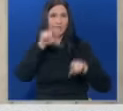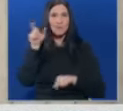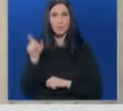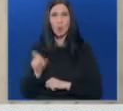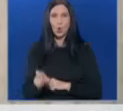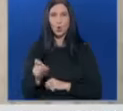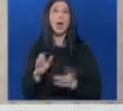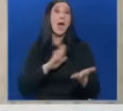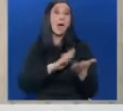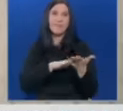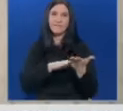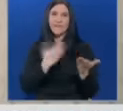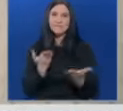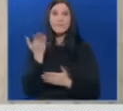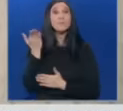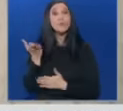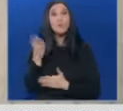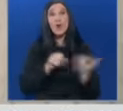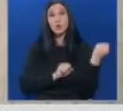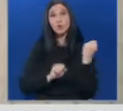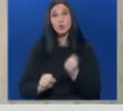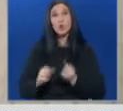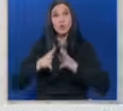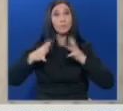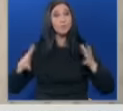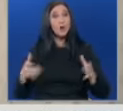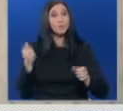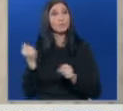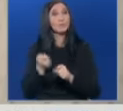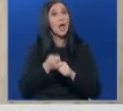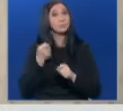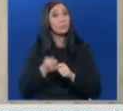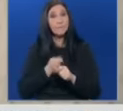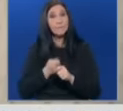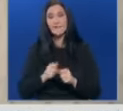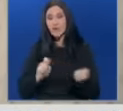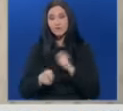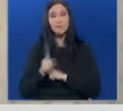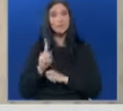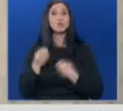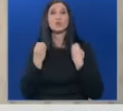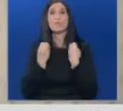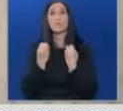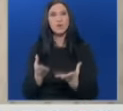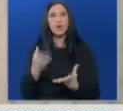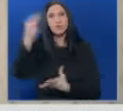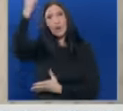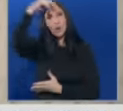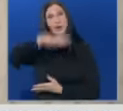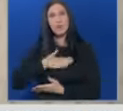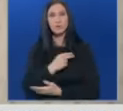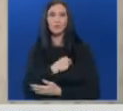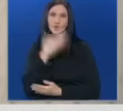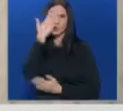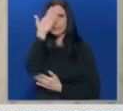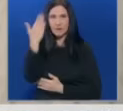прокурор. Приветствам това конституционно мнозинство да извърши реформите, които ще позволят в България да има чувство